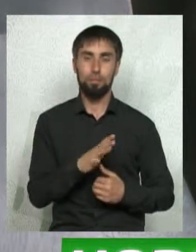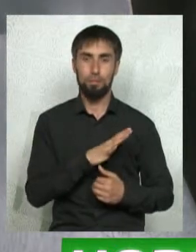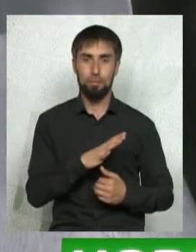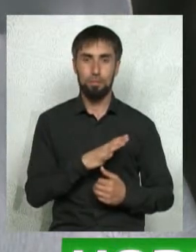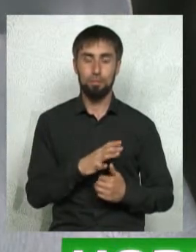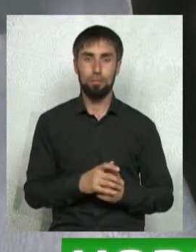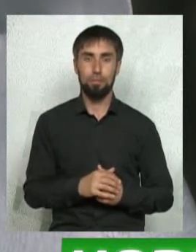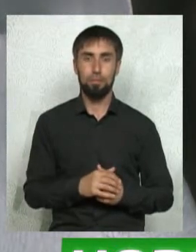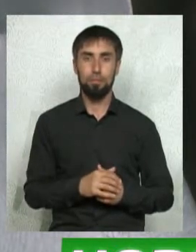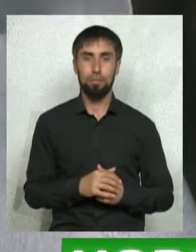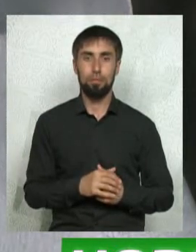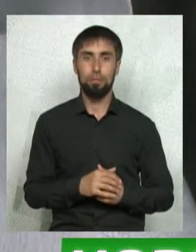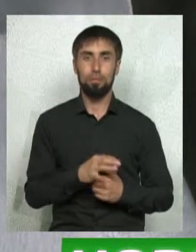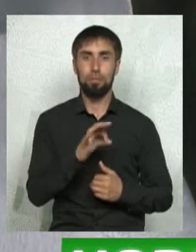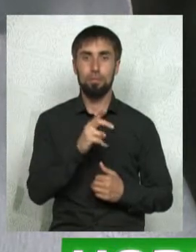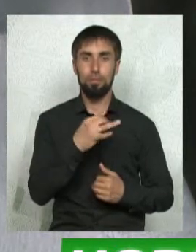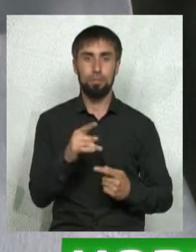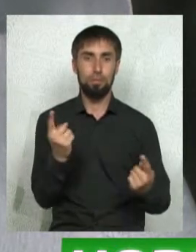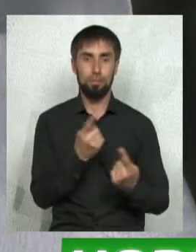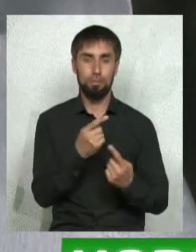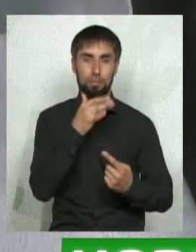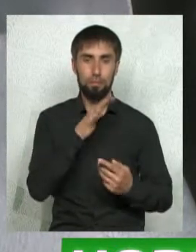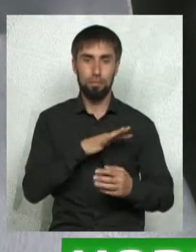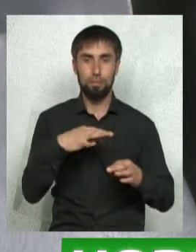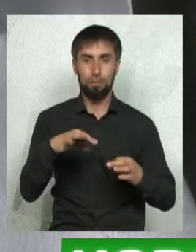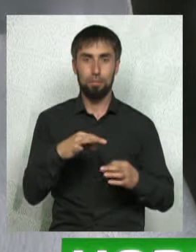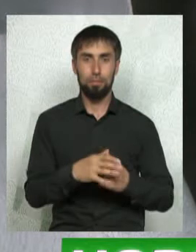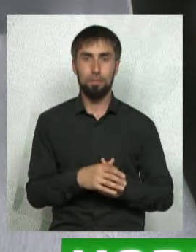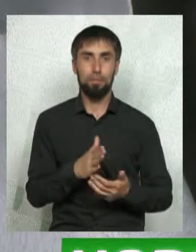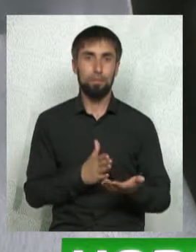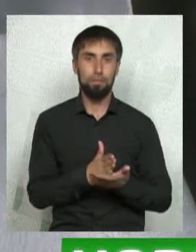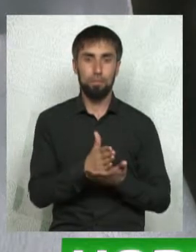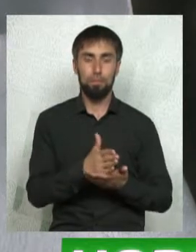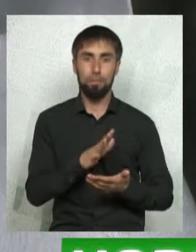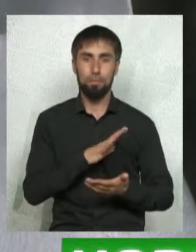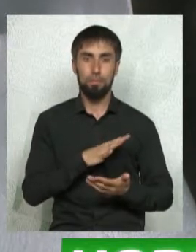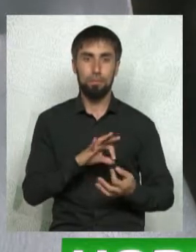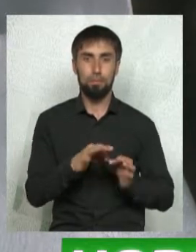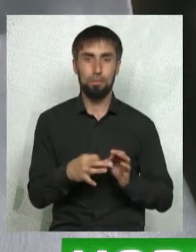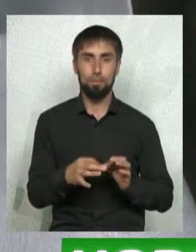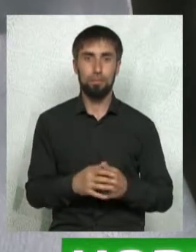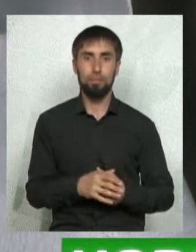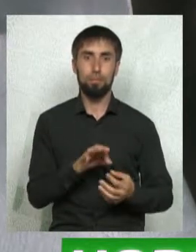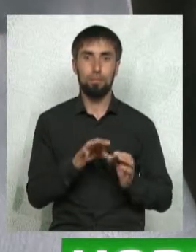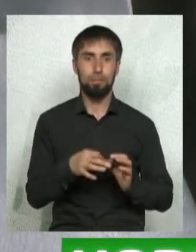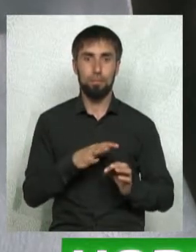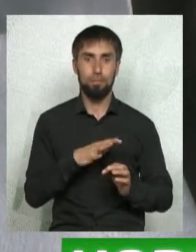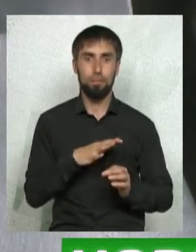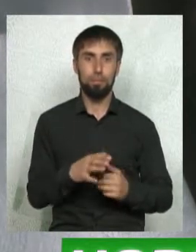там обильный поток, когда идет машин, выехать вот бывает сложно. Сложно